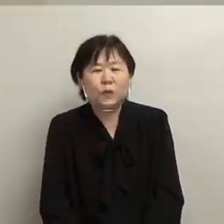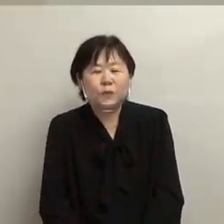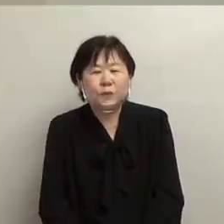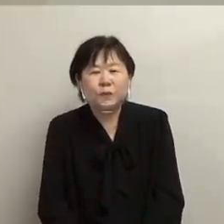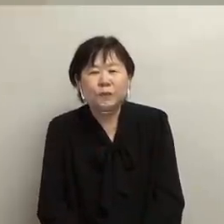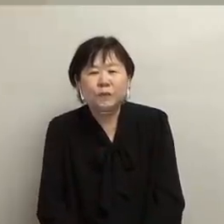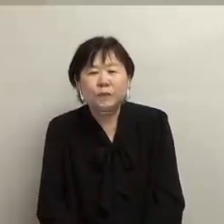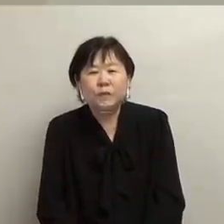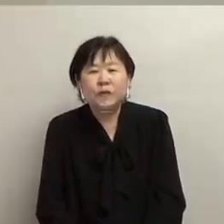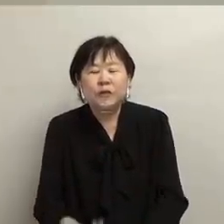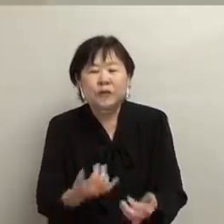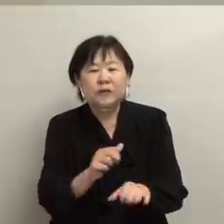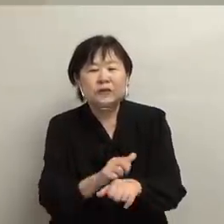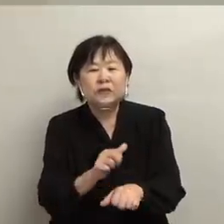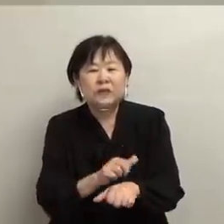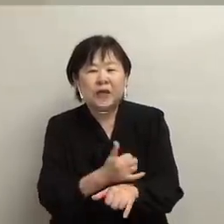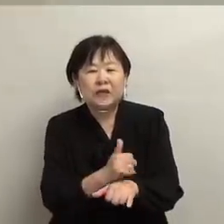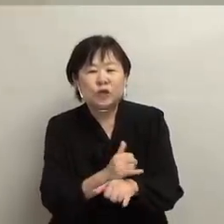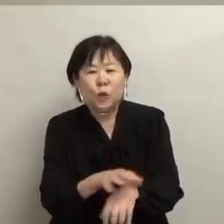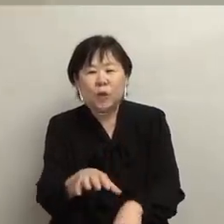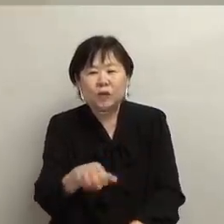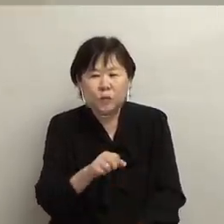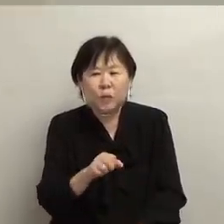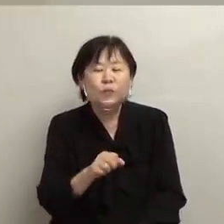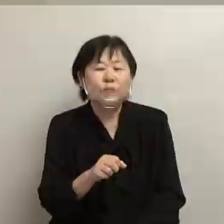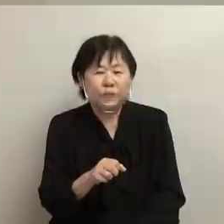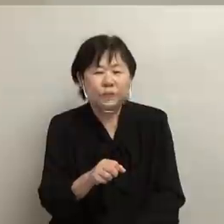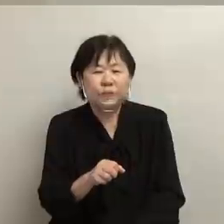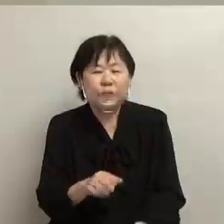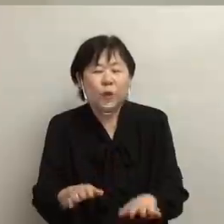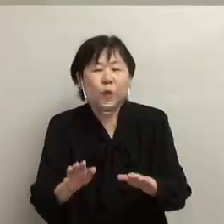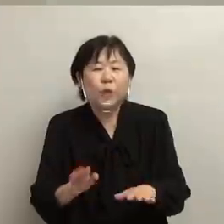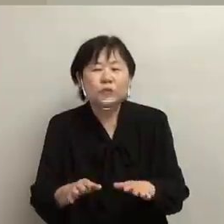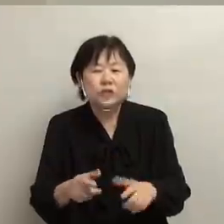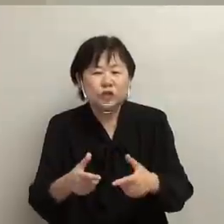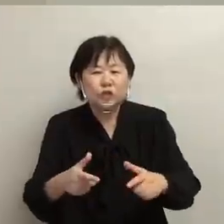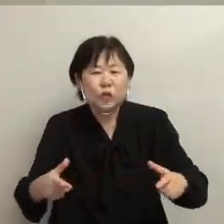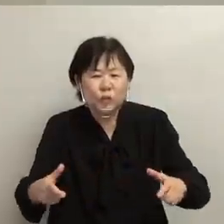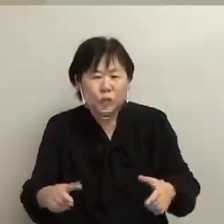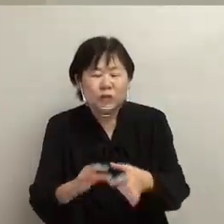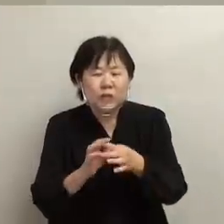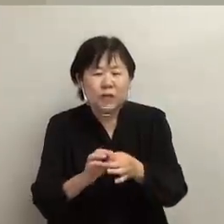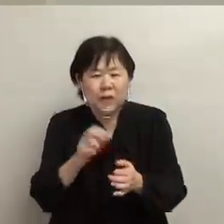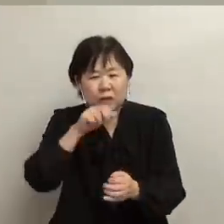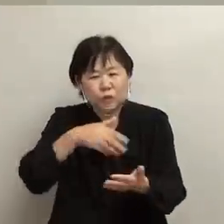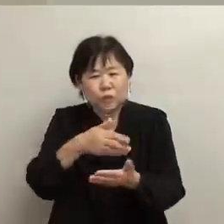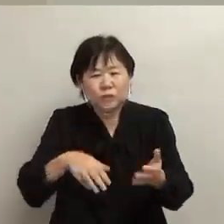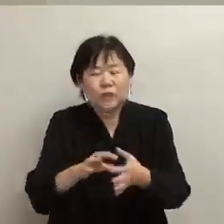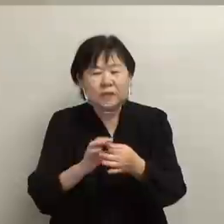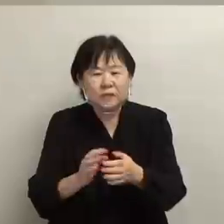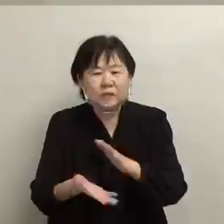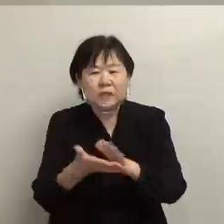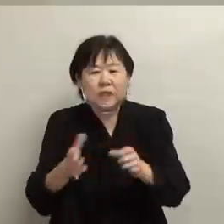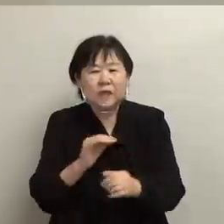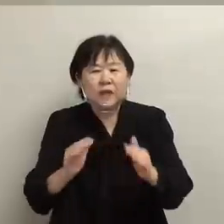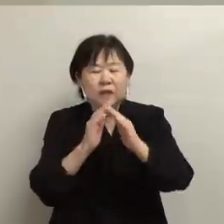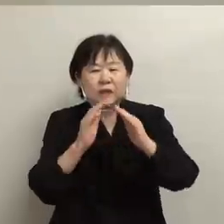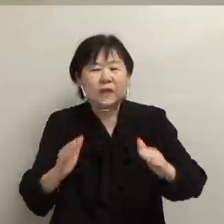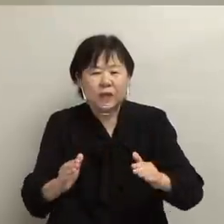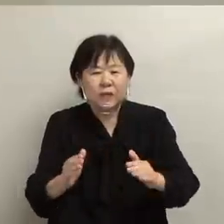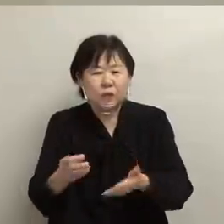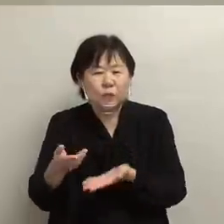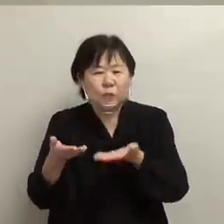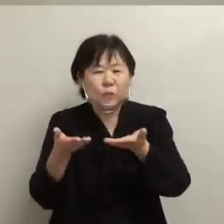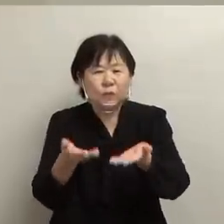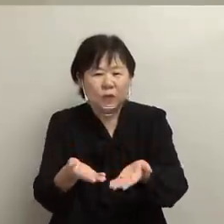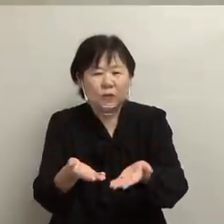まぁ各種調整をおこなってですね本日強香増強にかかる予算について県議会の方にご議決をいただきました